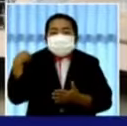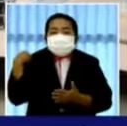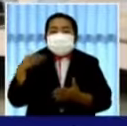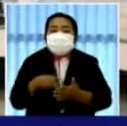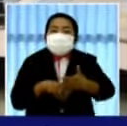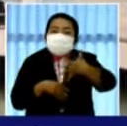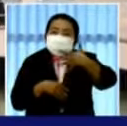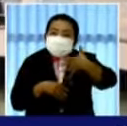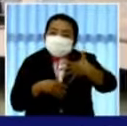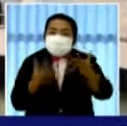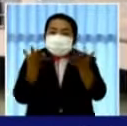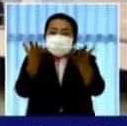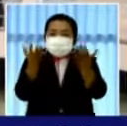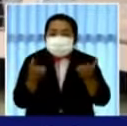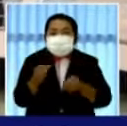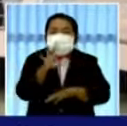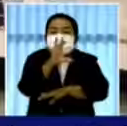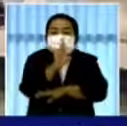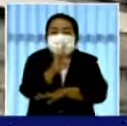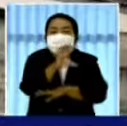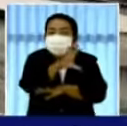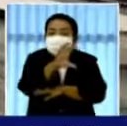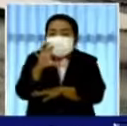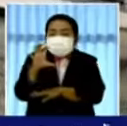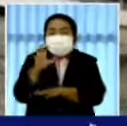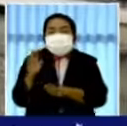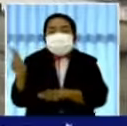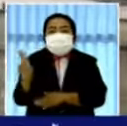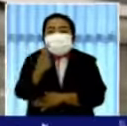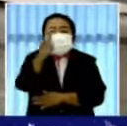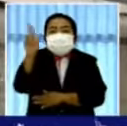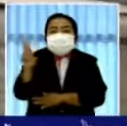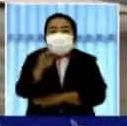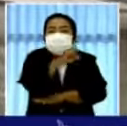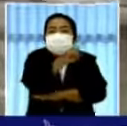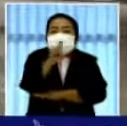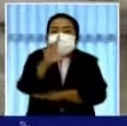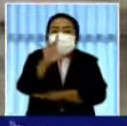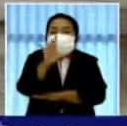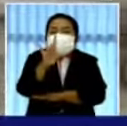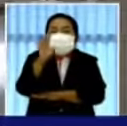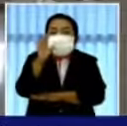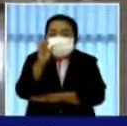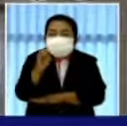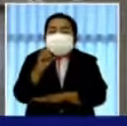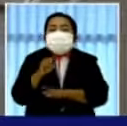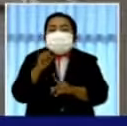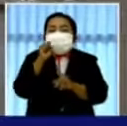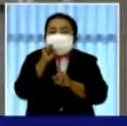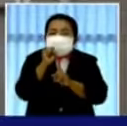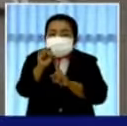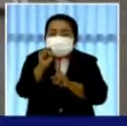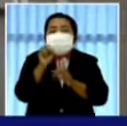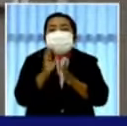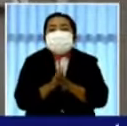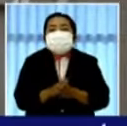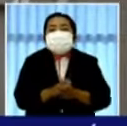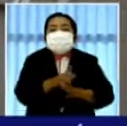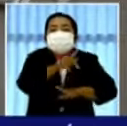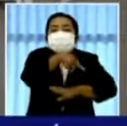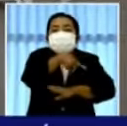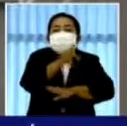กว่า 800เตียงตอนนี้ใช้ไปร้อยละ 80นะครับก็พอสมควรแล้วค่าของจำนวนเตียงคะรวมถึงสั่งการให้อปท.ในพื้นที่เนี่ย